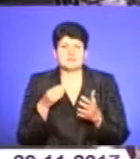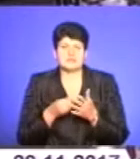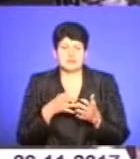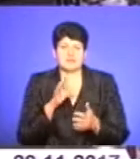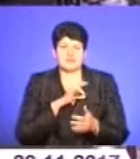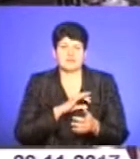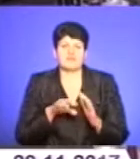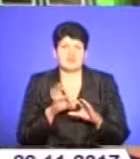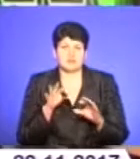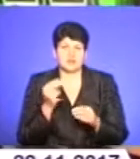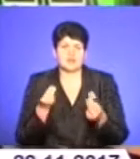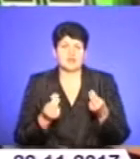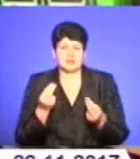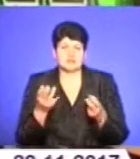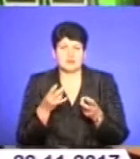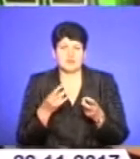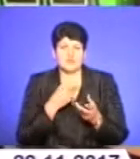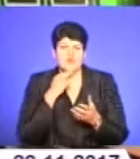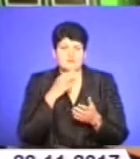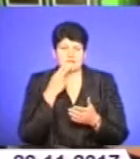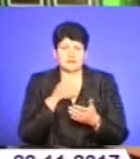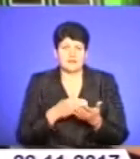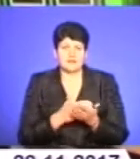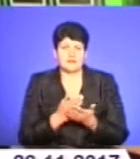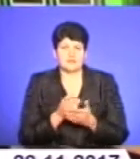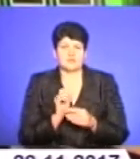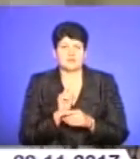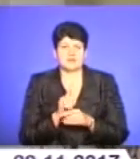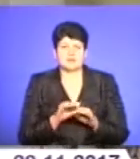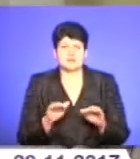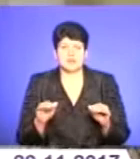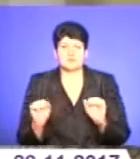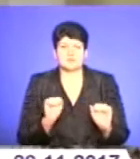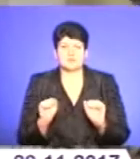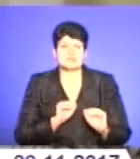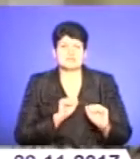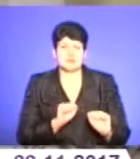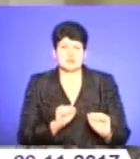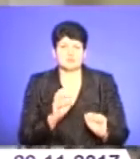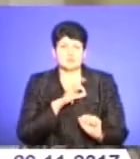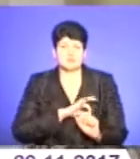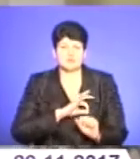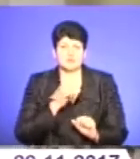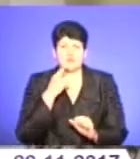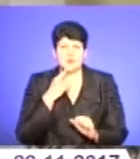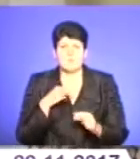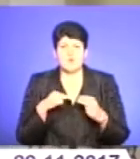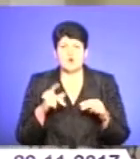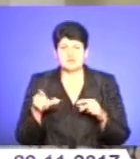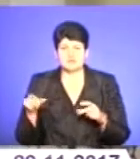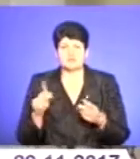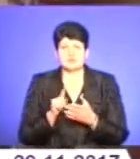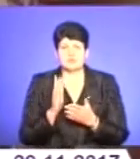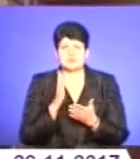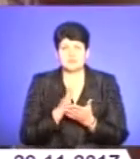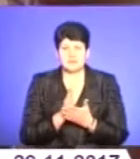іграшок важливо звертати увагу на якість товару, адже вони призначені для дітей. В управлінні захисту споживачів зазначають, продавець повинен мати